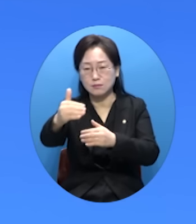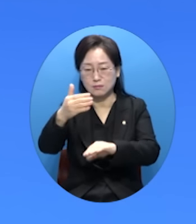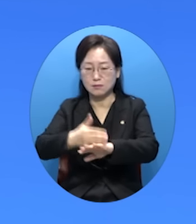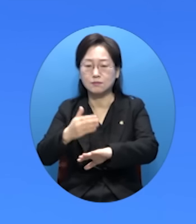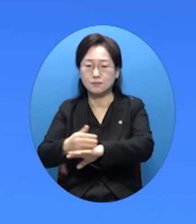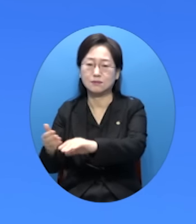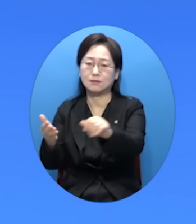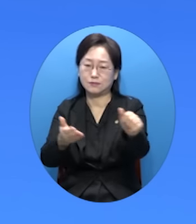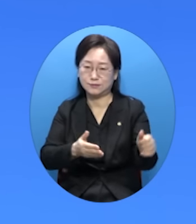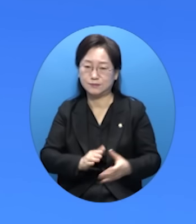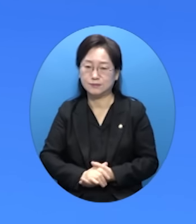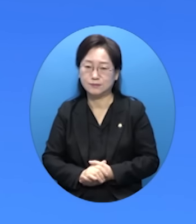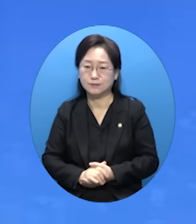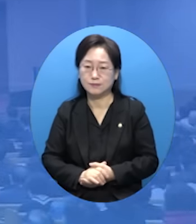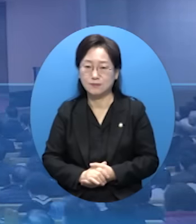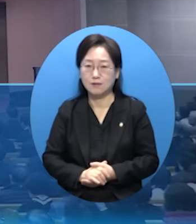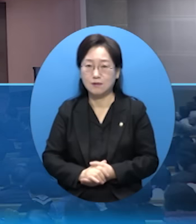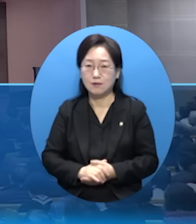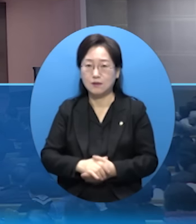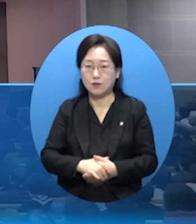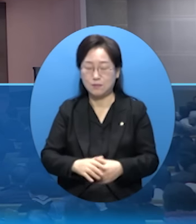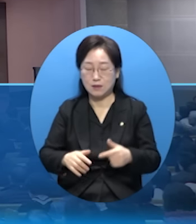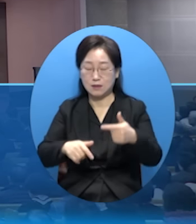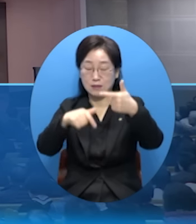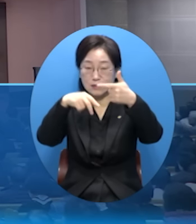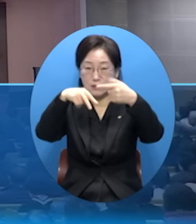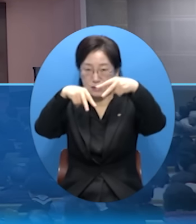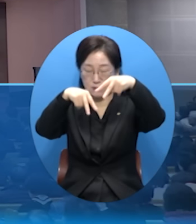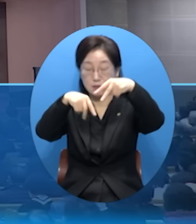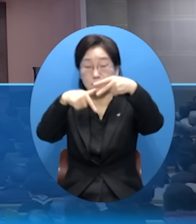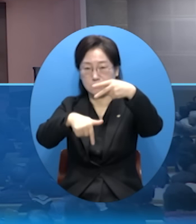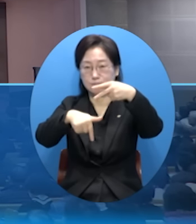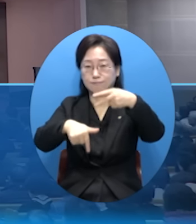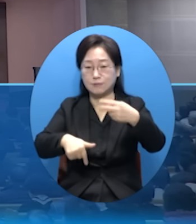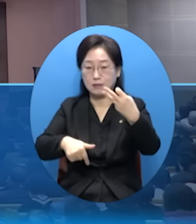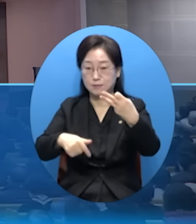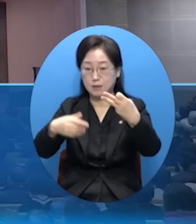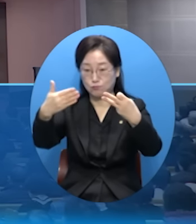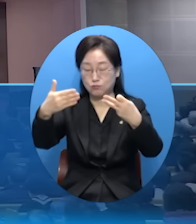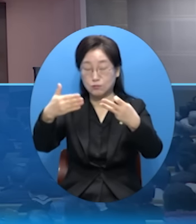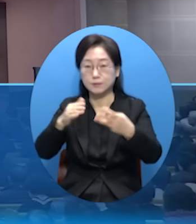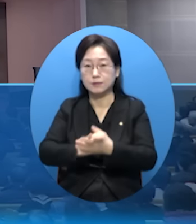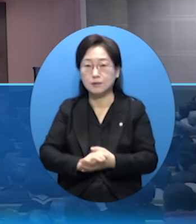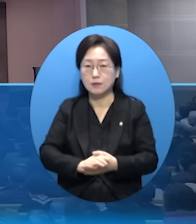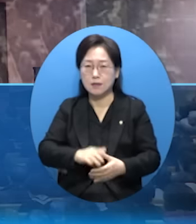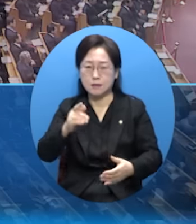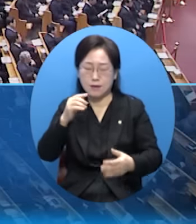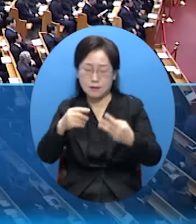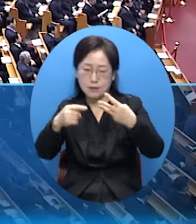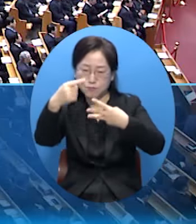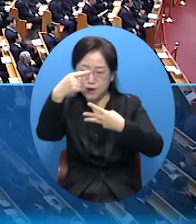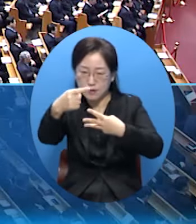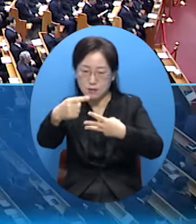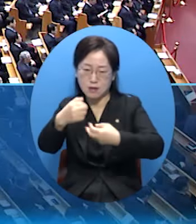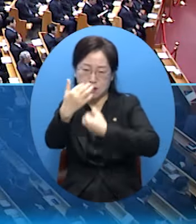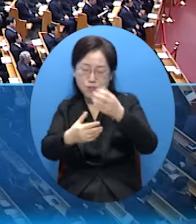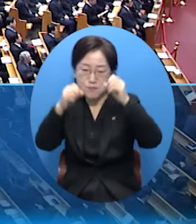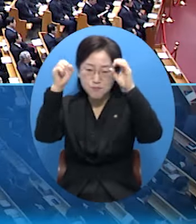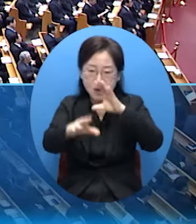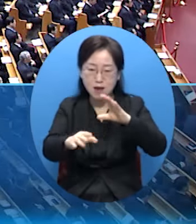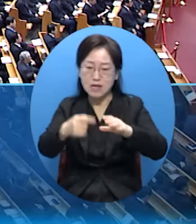바랍니다. 스가랴 13장 9절입니다 내가 그 3분의 1을 불 가운데 던져 은같이 연단하며